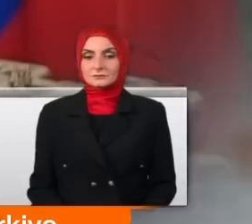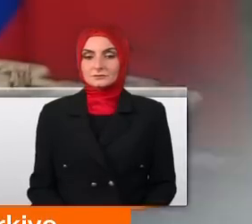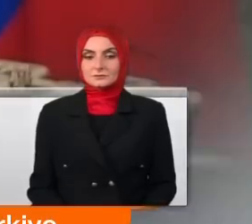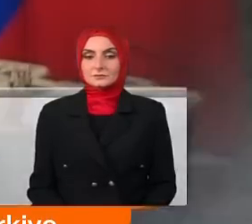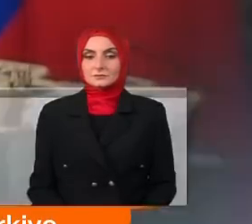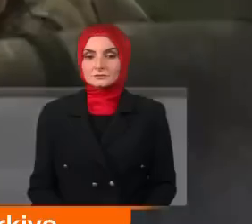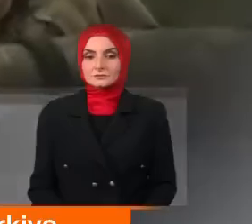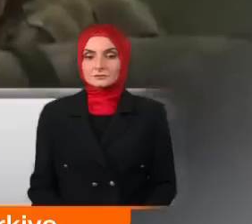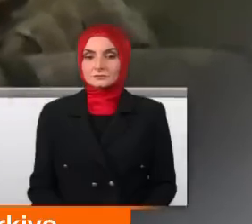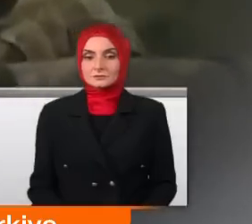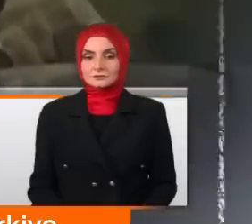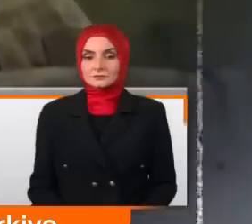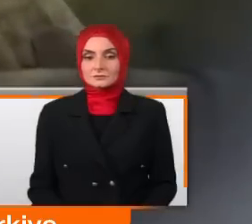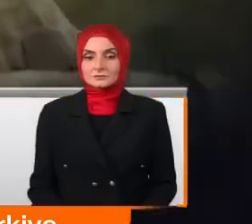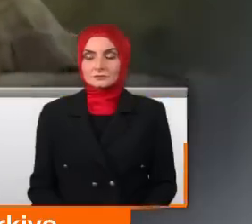Sırtımızdan bıçaklandık.